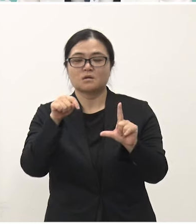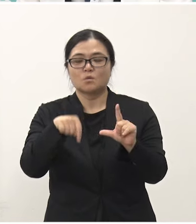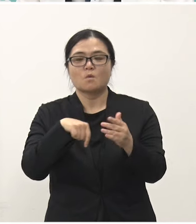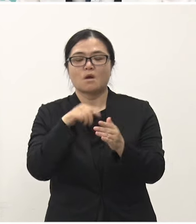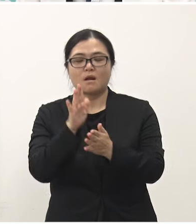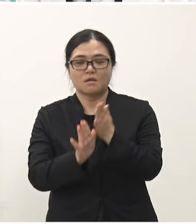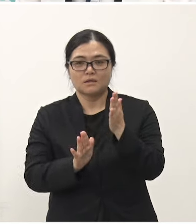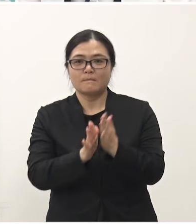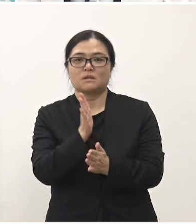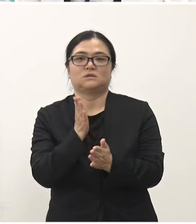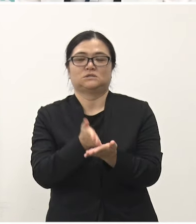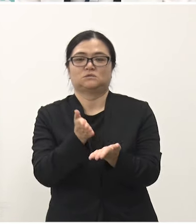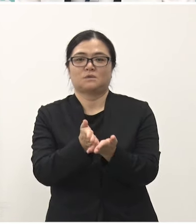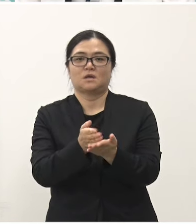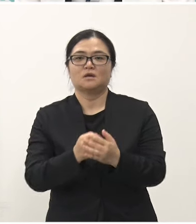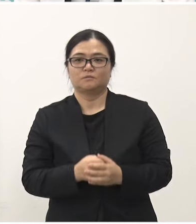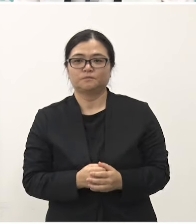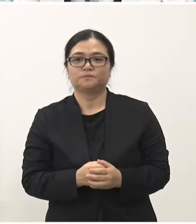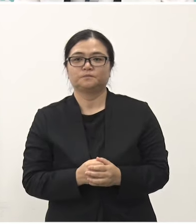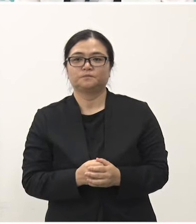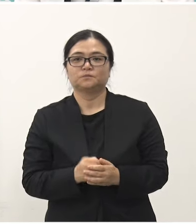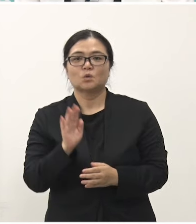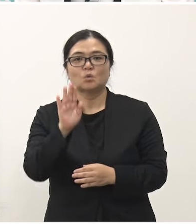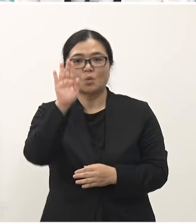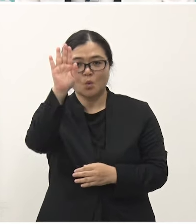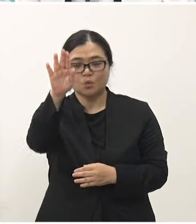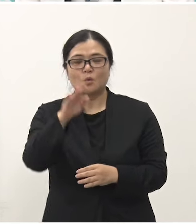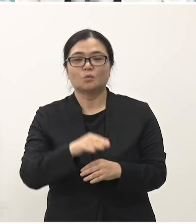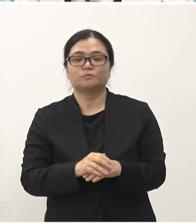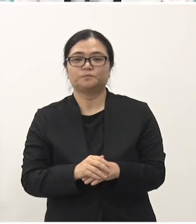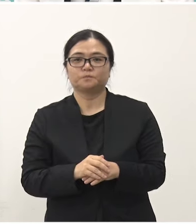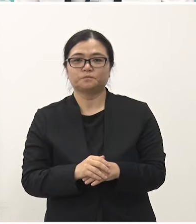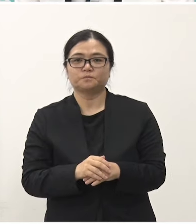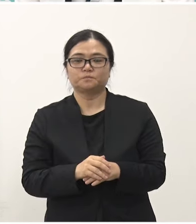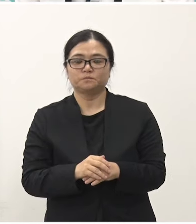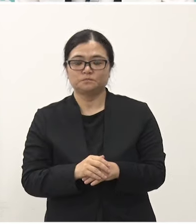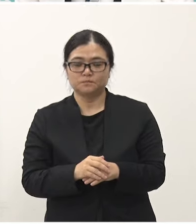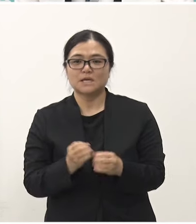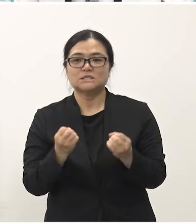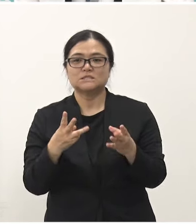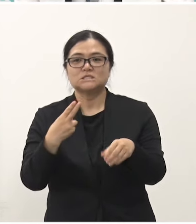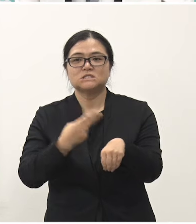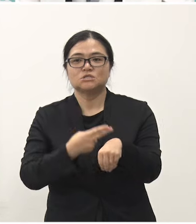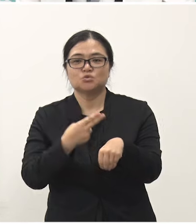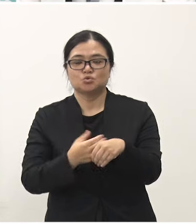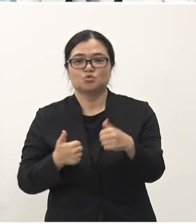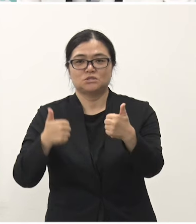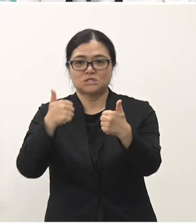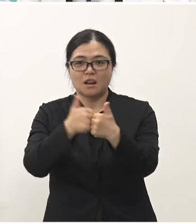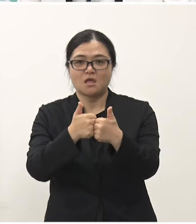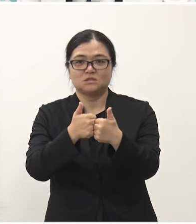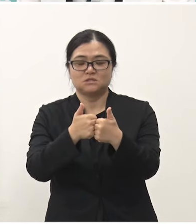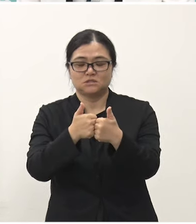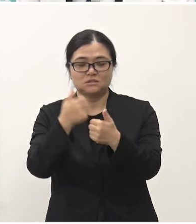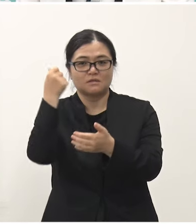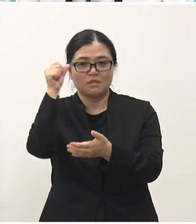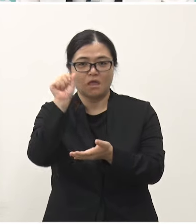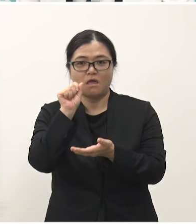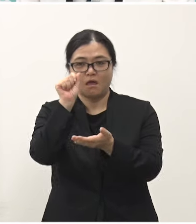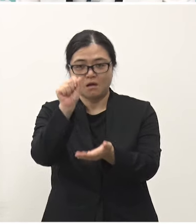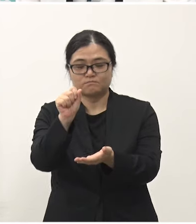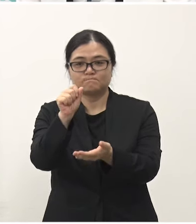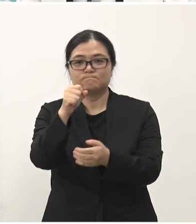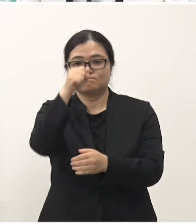いたしますその後港新技術チャレンジ提案制度新たな病児保育室の